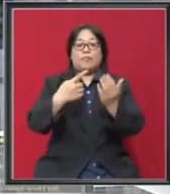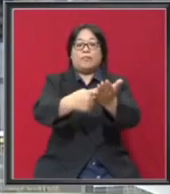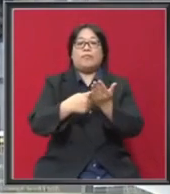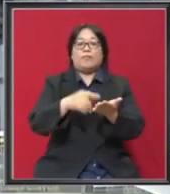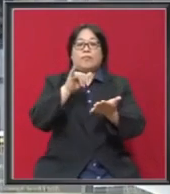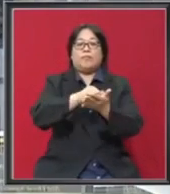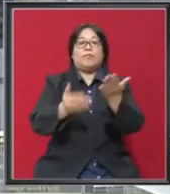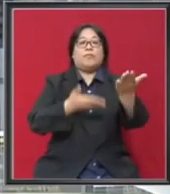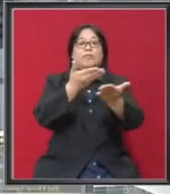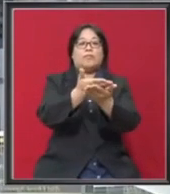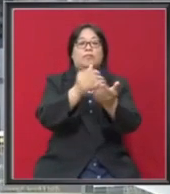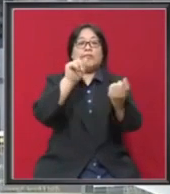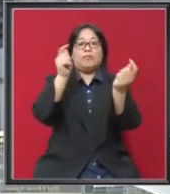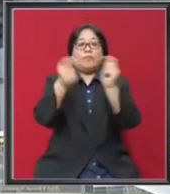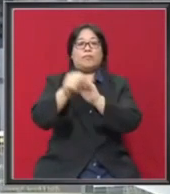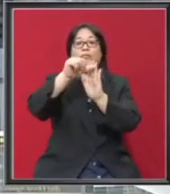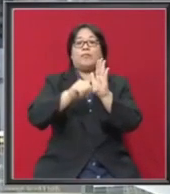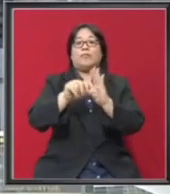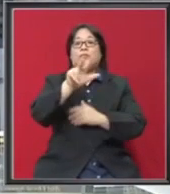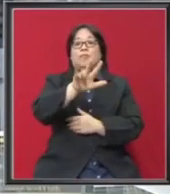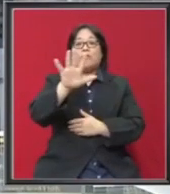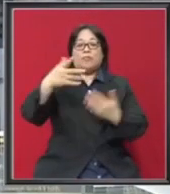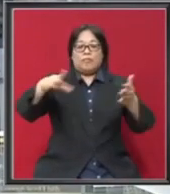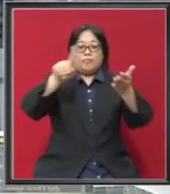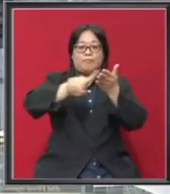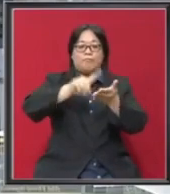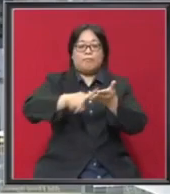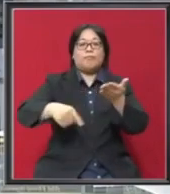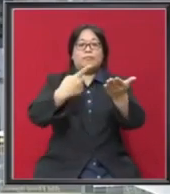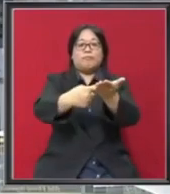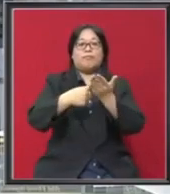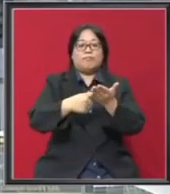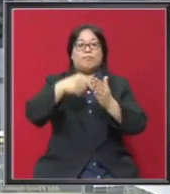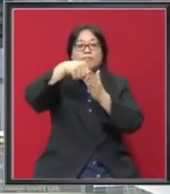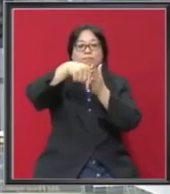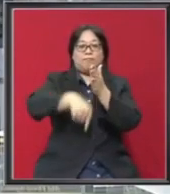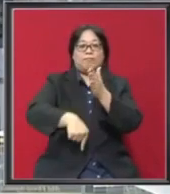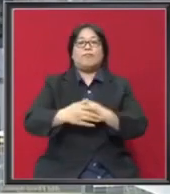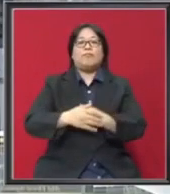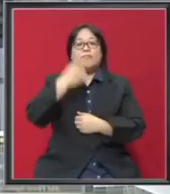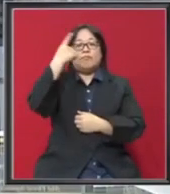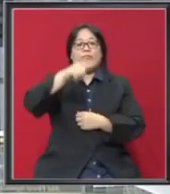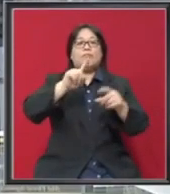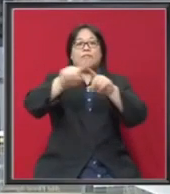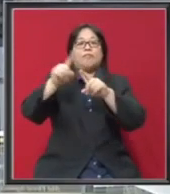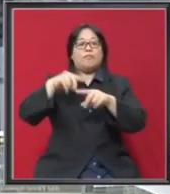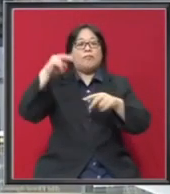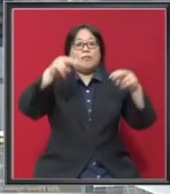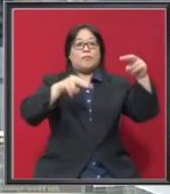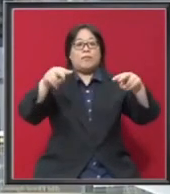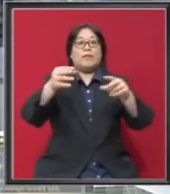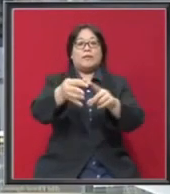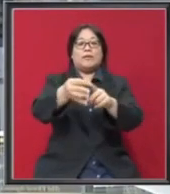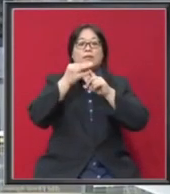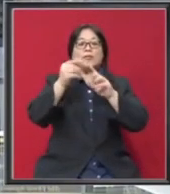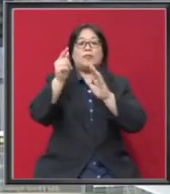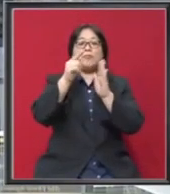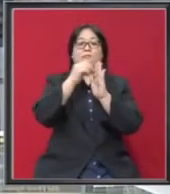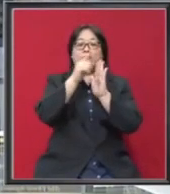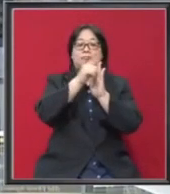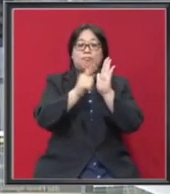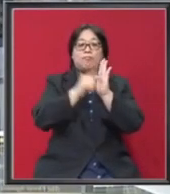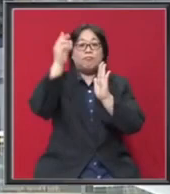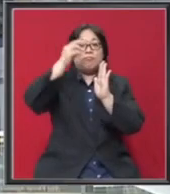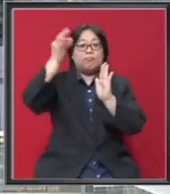perbincangan tersebut cadangan pinarak ta3d mut'ah diteliti dan dibahas kan dengan terperinci bagi pelbagai aspek khususnya aspek kelembagaan